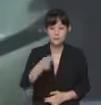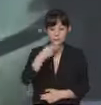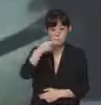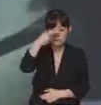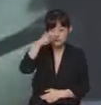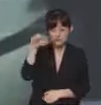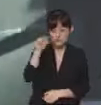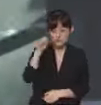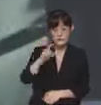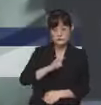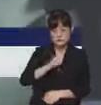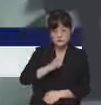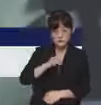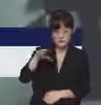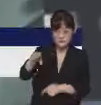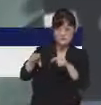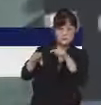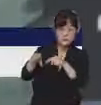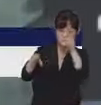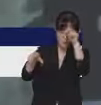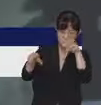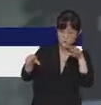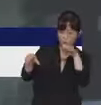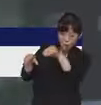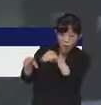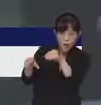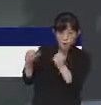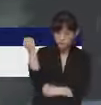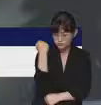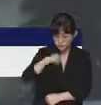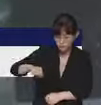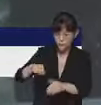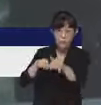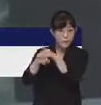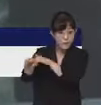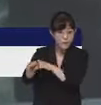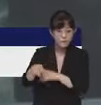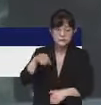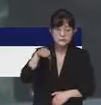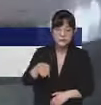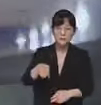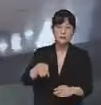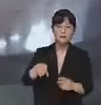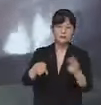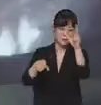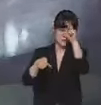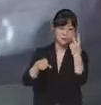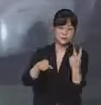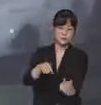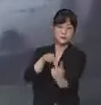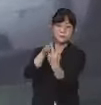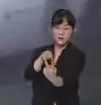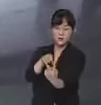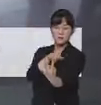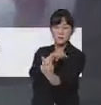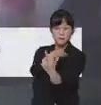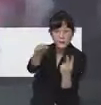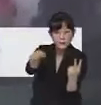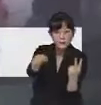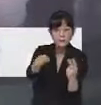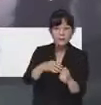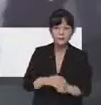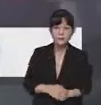음주운전 의심 차량이 경찰의 정차 요구에 불응하고 도주를 시도합니다. 차량 앞을 맨몸으로 막아선 경찰 2명을 밀어붙인 데